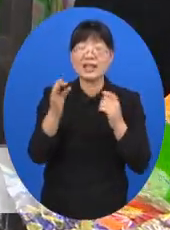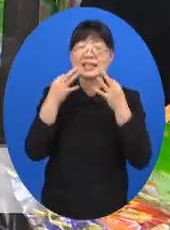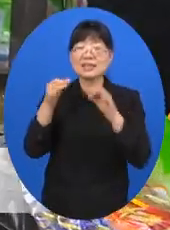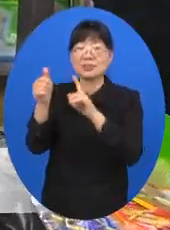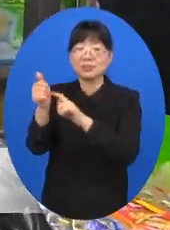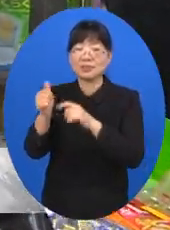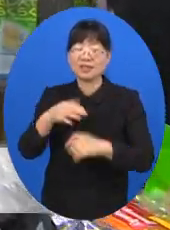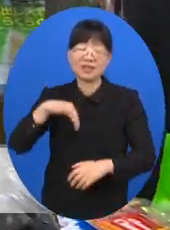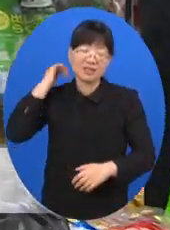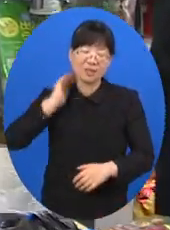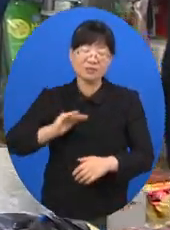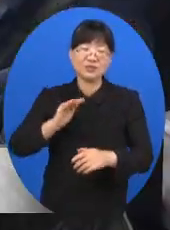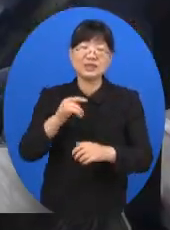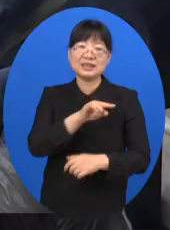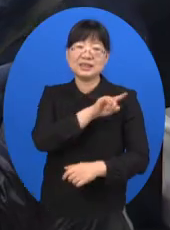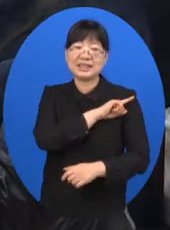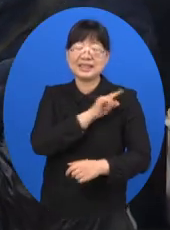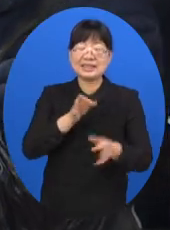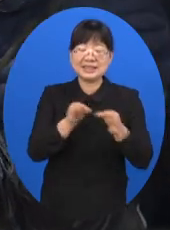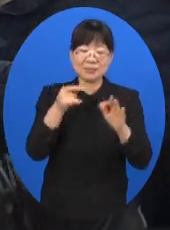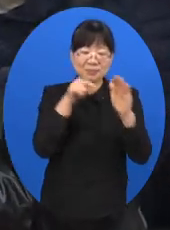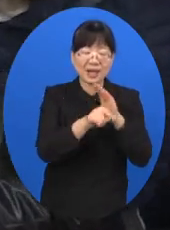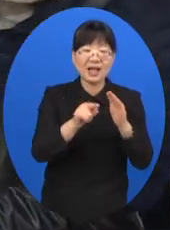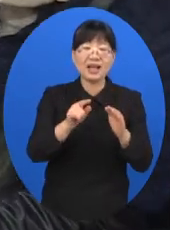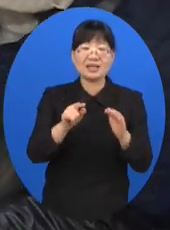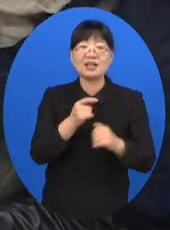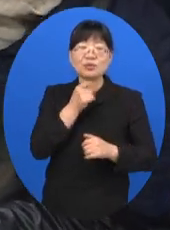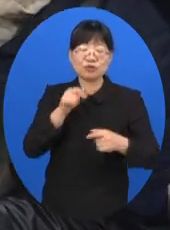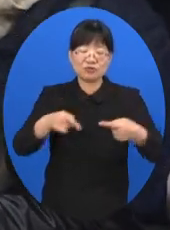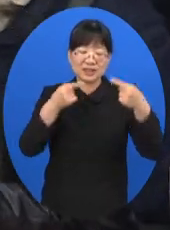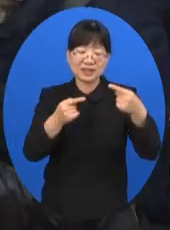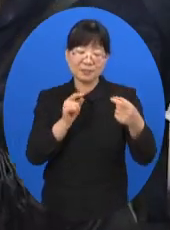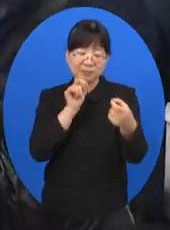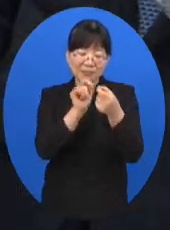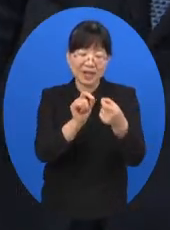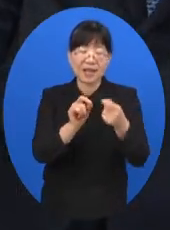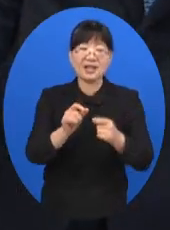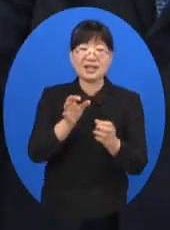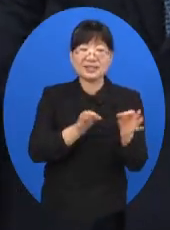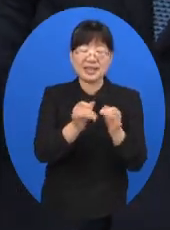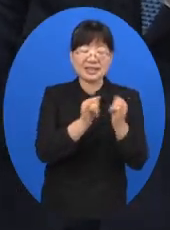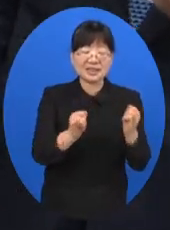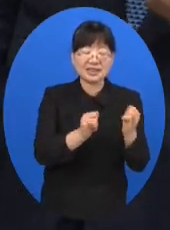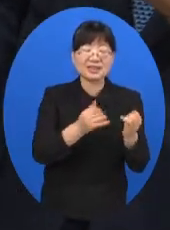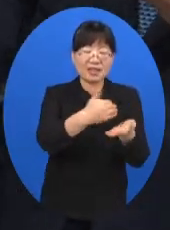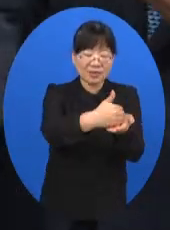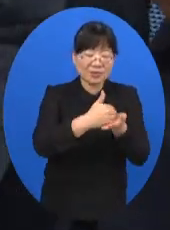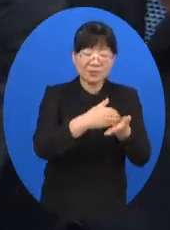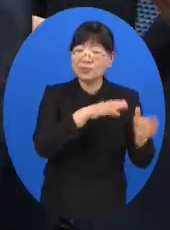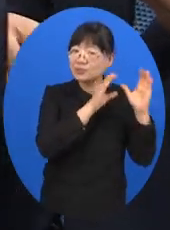의정부 제1시장을 찾았습니다. 설을 앞두고 상인들 목소리를 들으며 가장 중요한